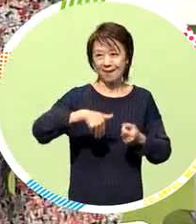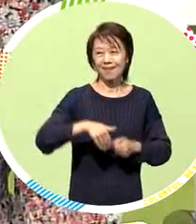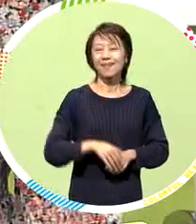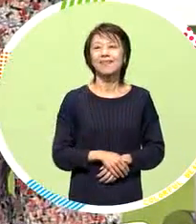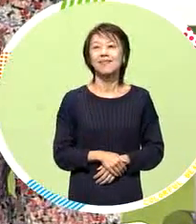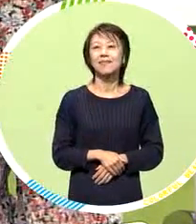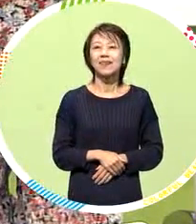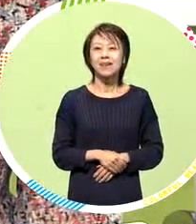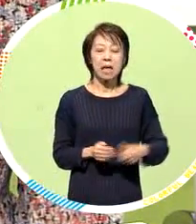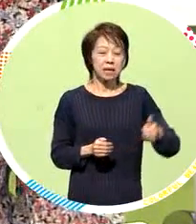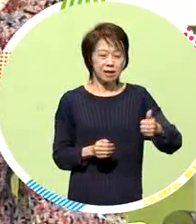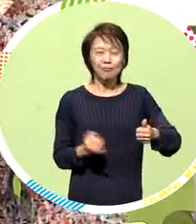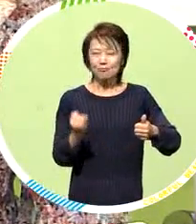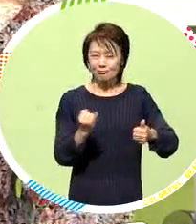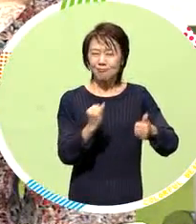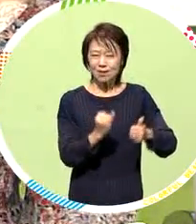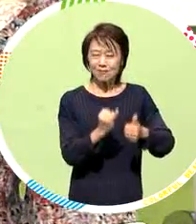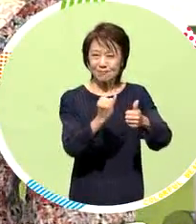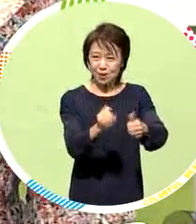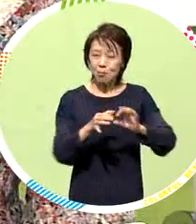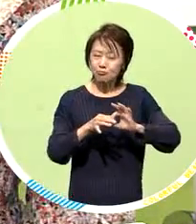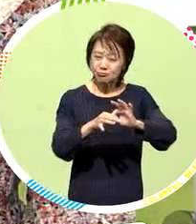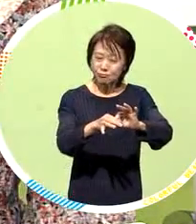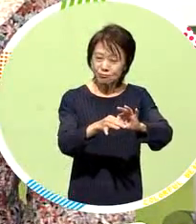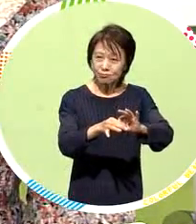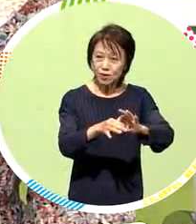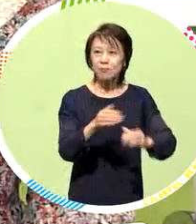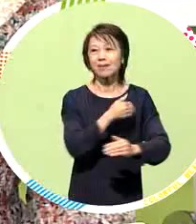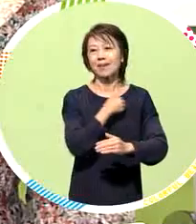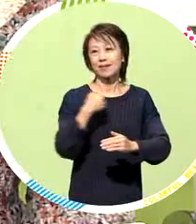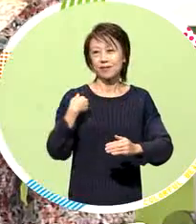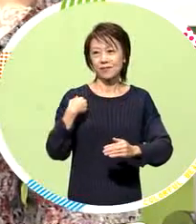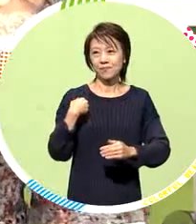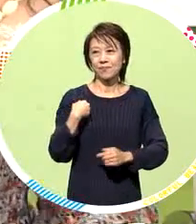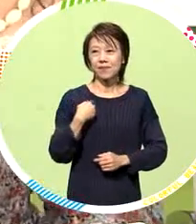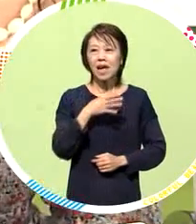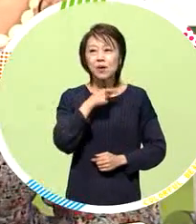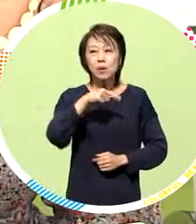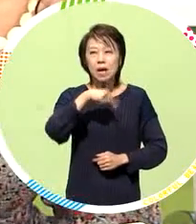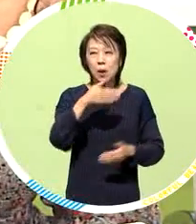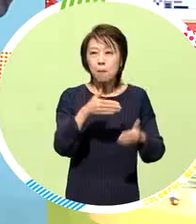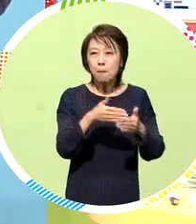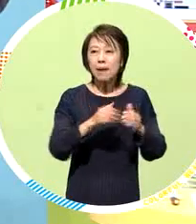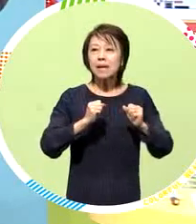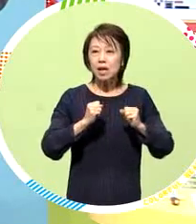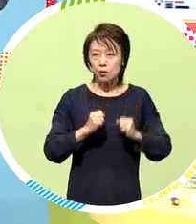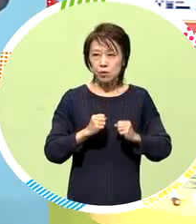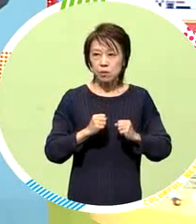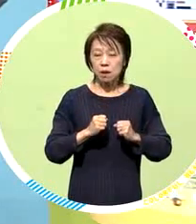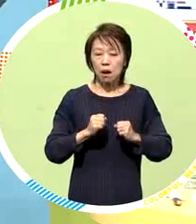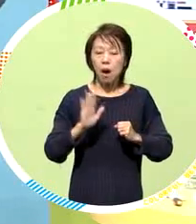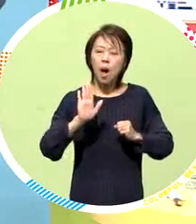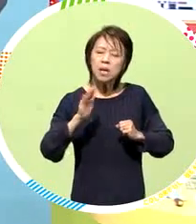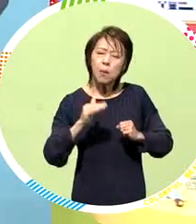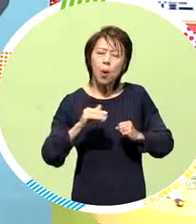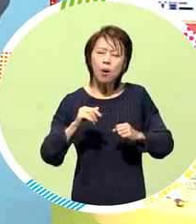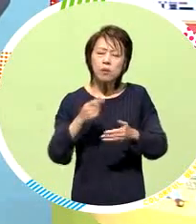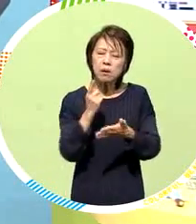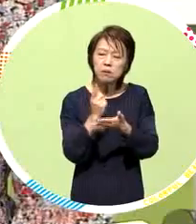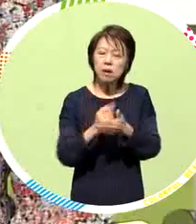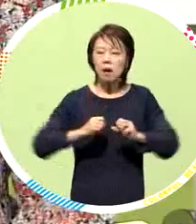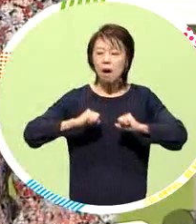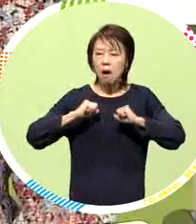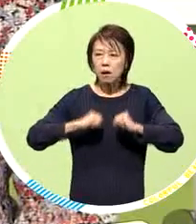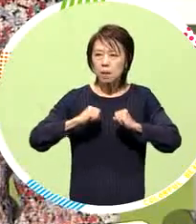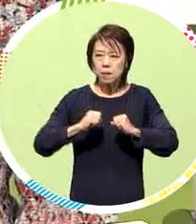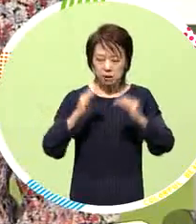ブーっねーほんとワークソロそれだけ頑張って働かないといけないんですかね増分ね